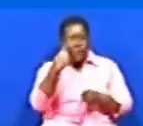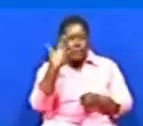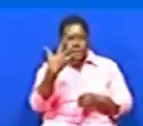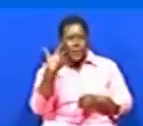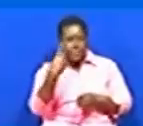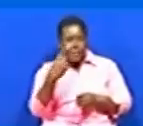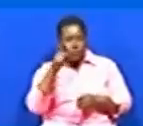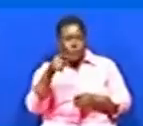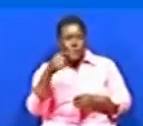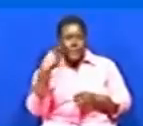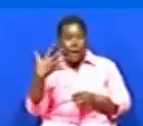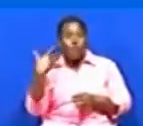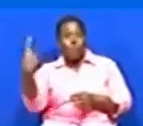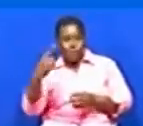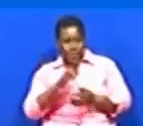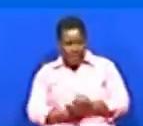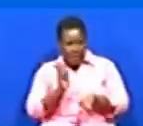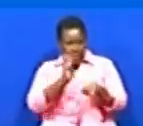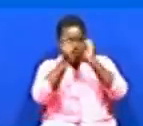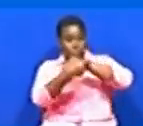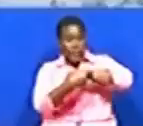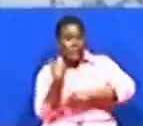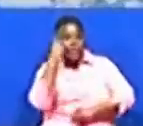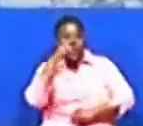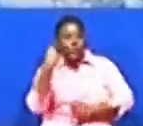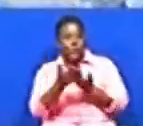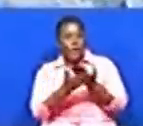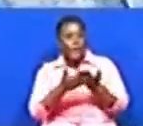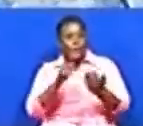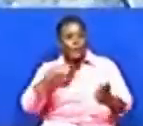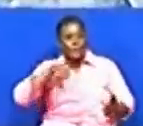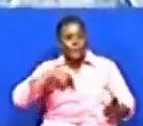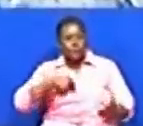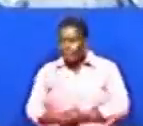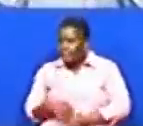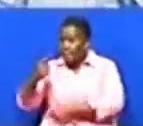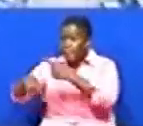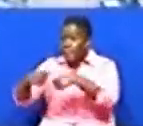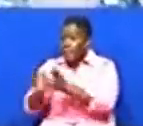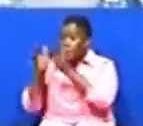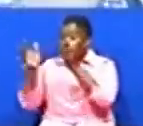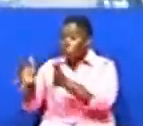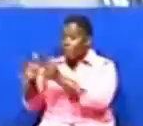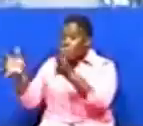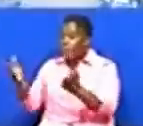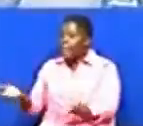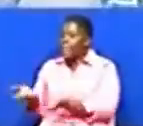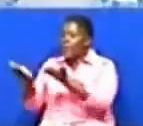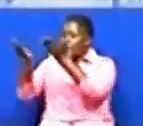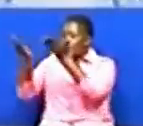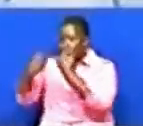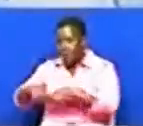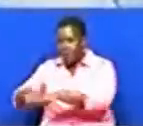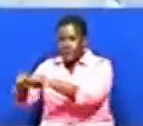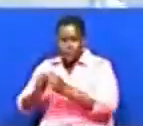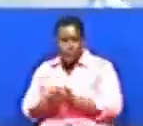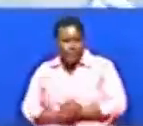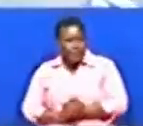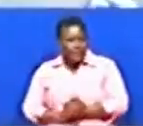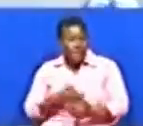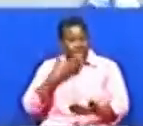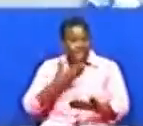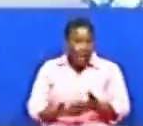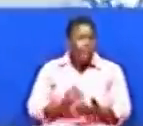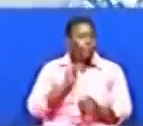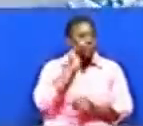trilioni 152.51 zilizobadili taswira ya nchi kabisa. Miradi mikubwa ya kimaendeleo ikatekelezwa